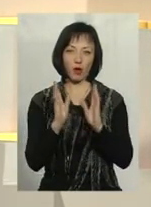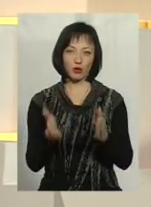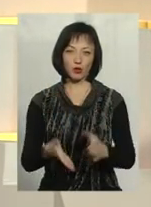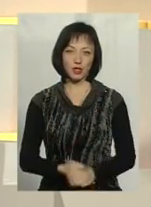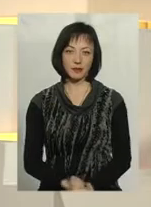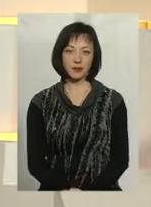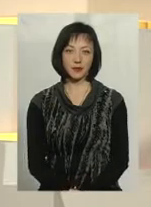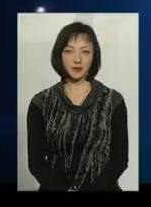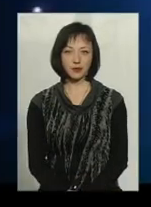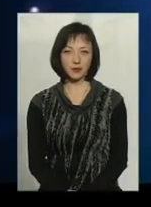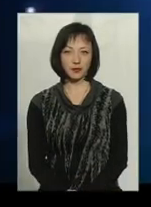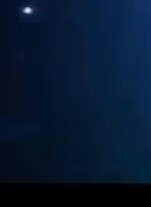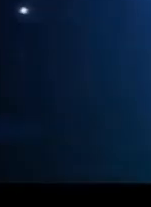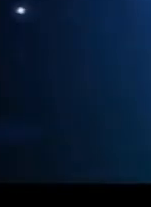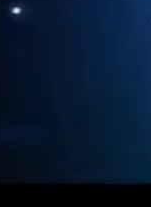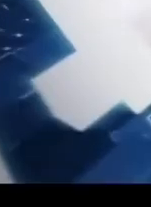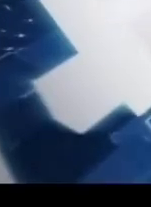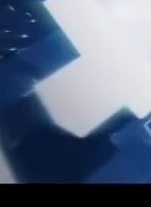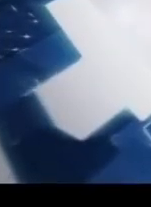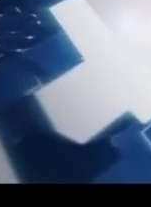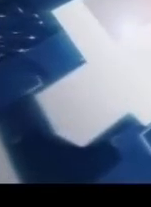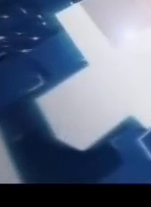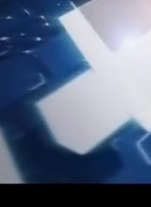ще гірше, припустимо, сьогодні стан.